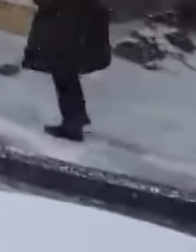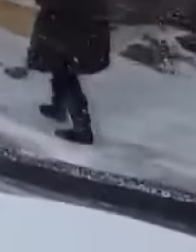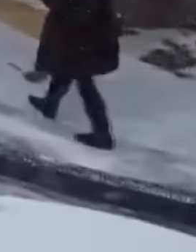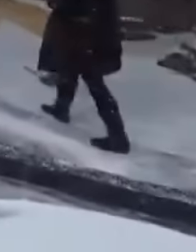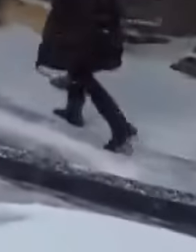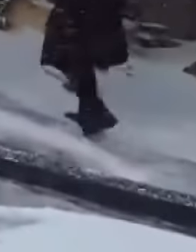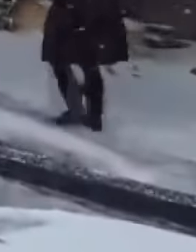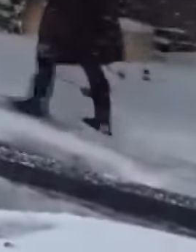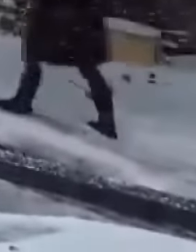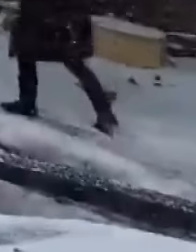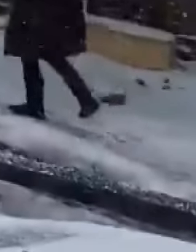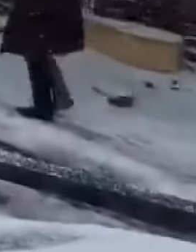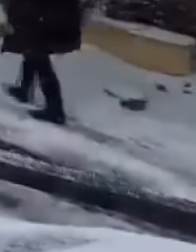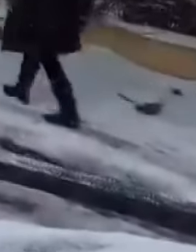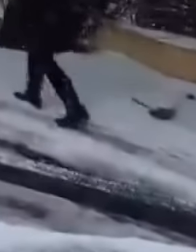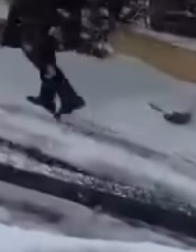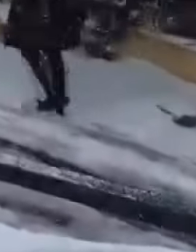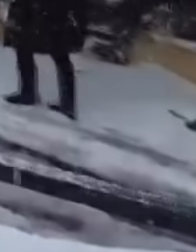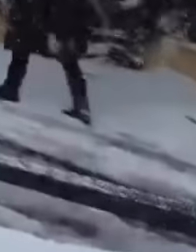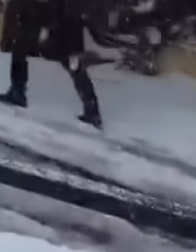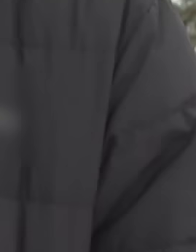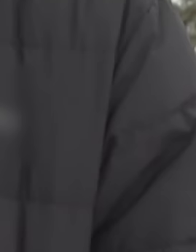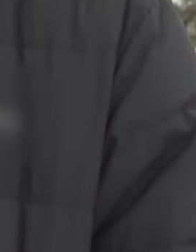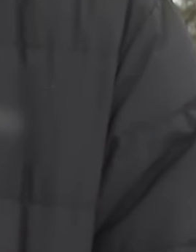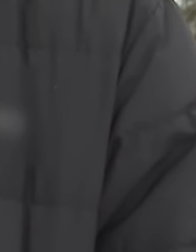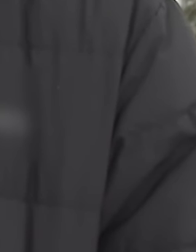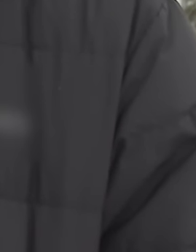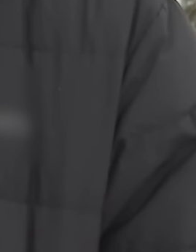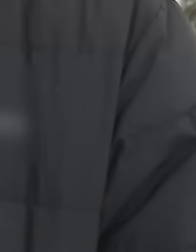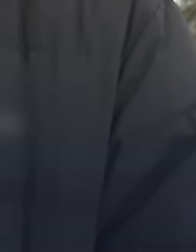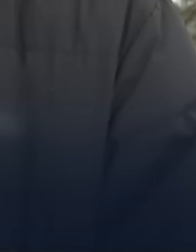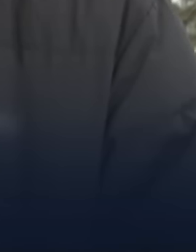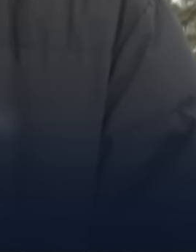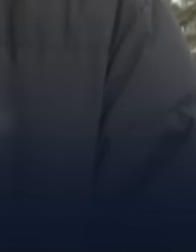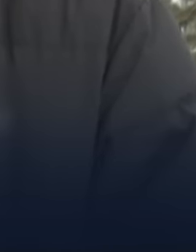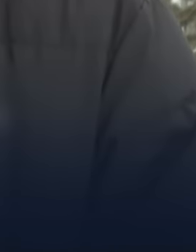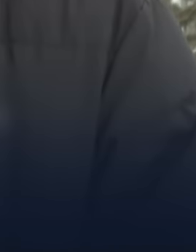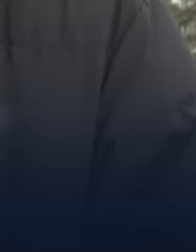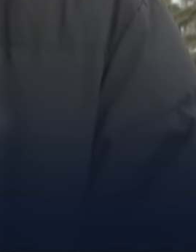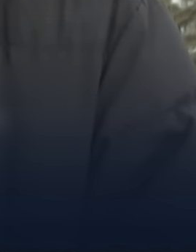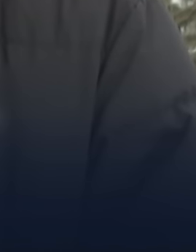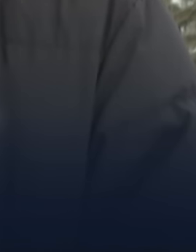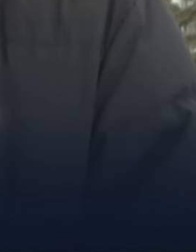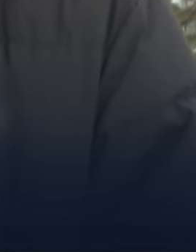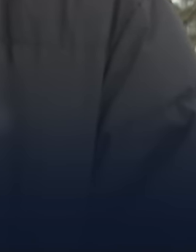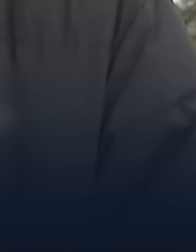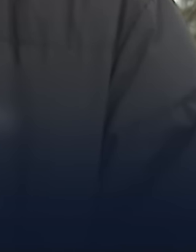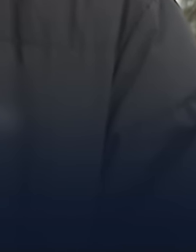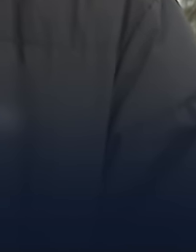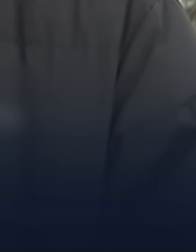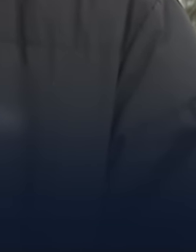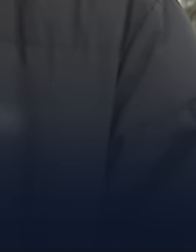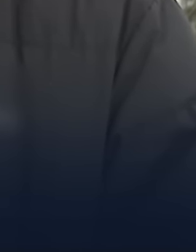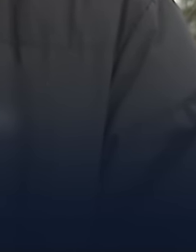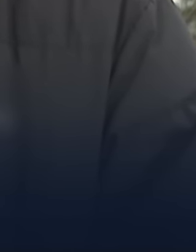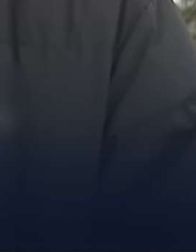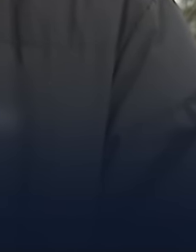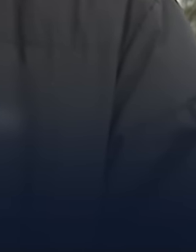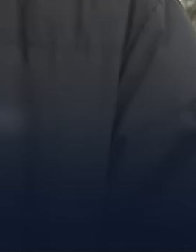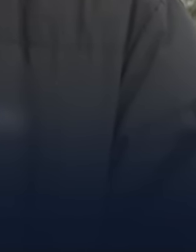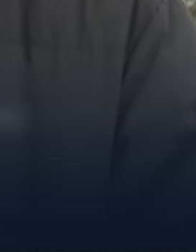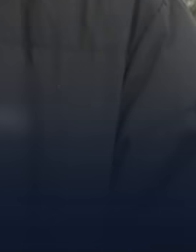도와가며 간신히 길을 만들어갑니다. 차량이 출입이 안 돼가지고 이제 요 가까운 데 세워다